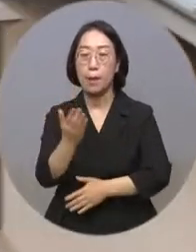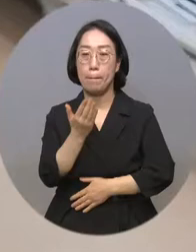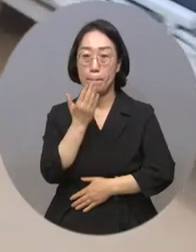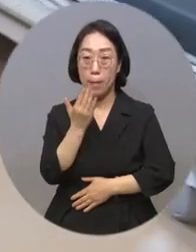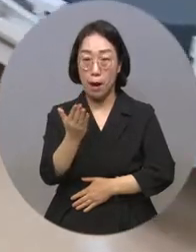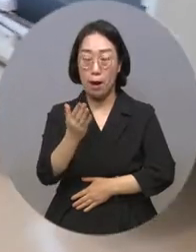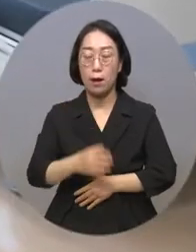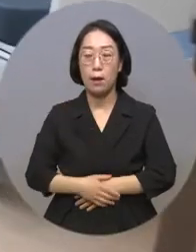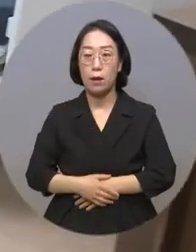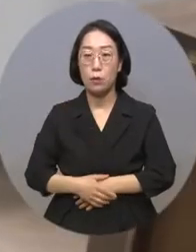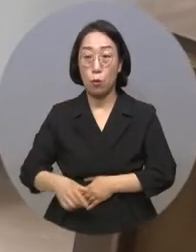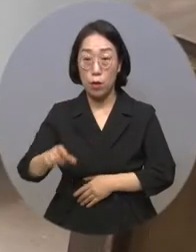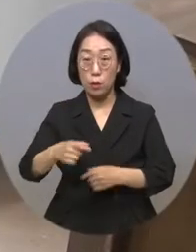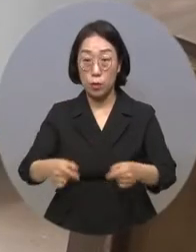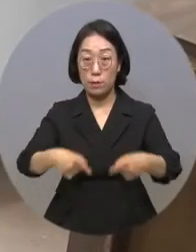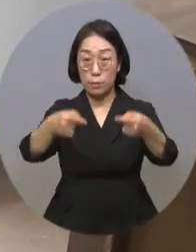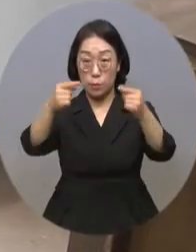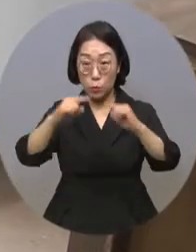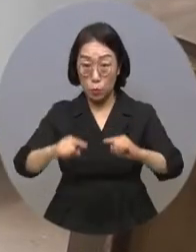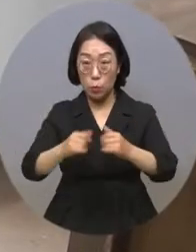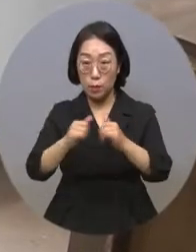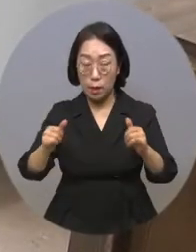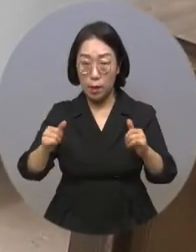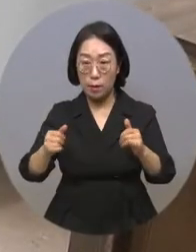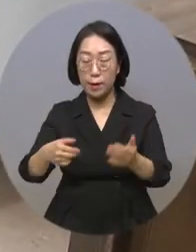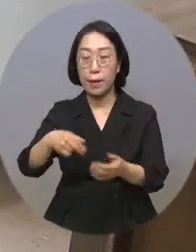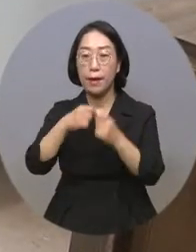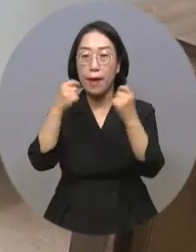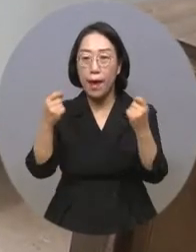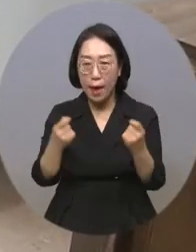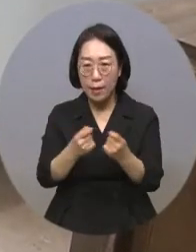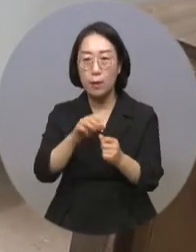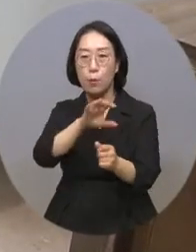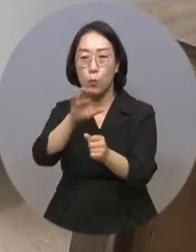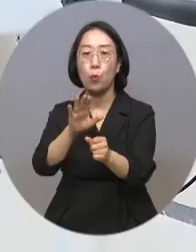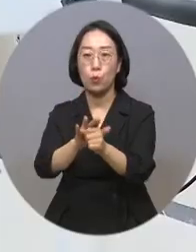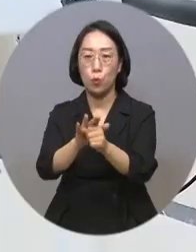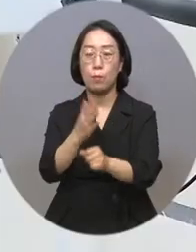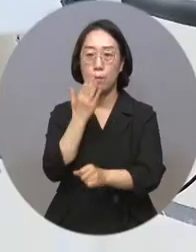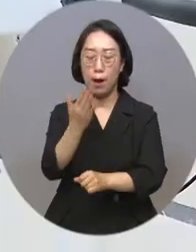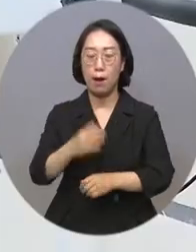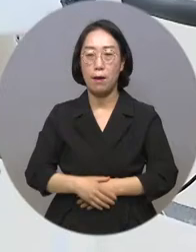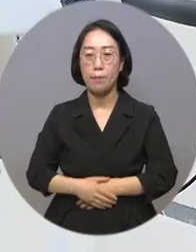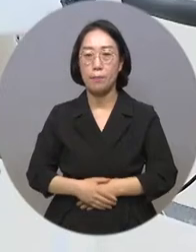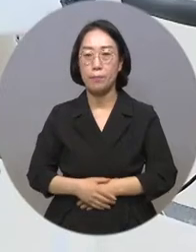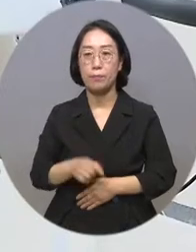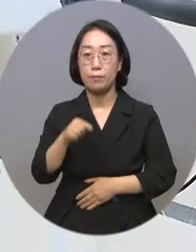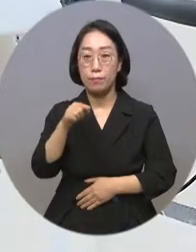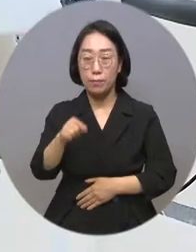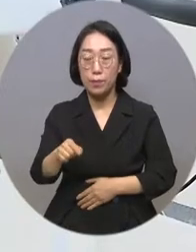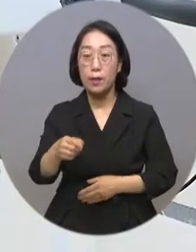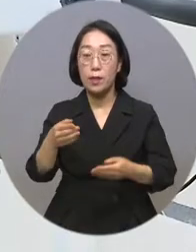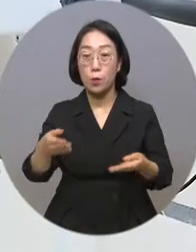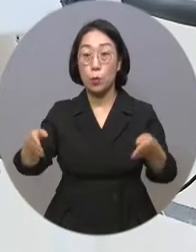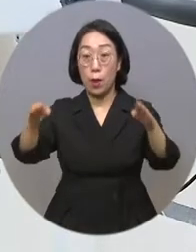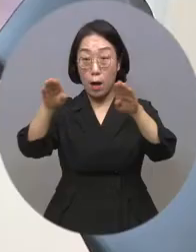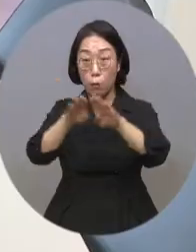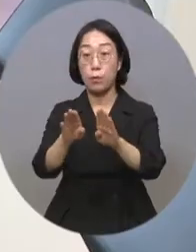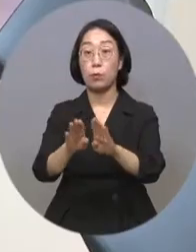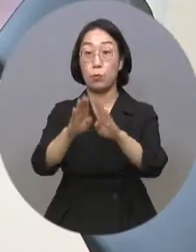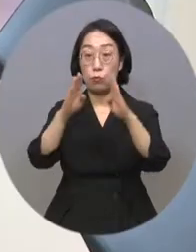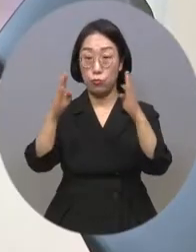뿐만 아니라 입소자의 독립성도 확보할 수 있도록 설계되었습니다. 이번 전주 보훈요양원 개원을